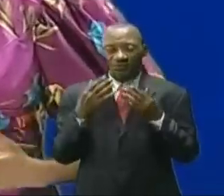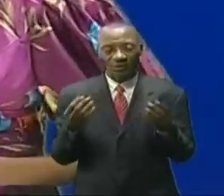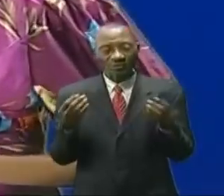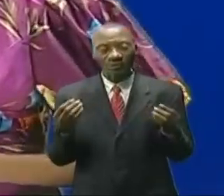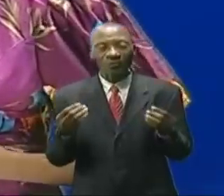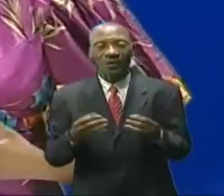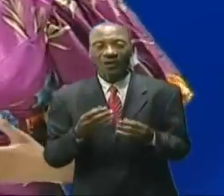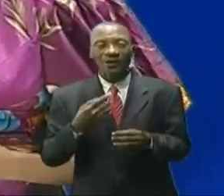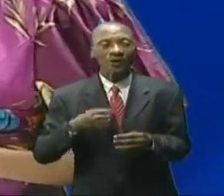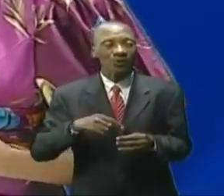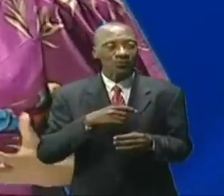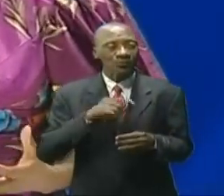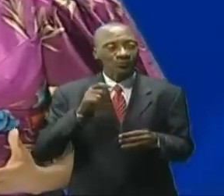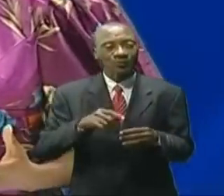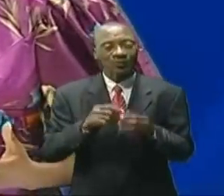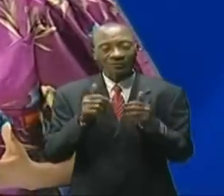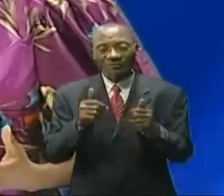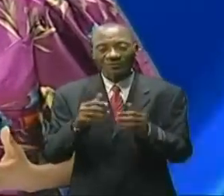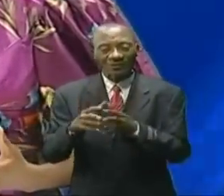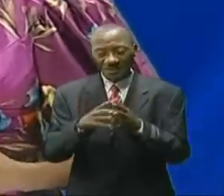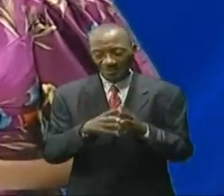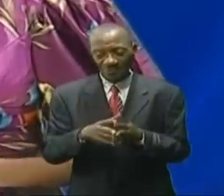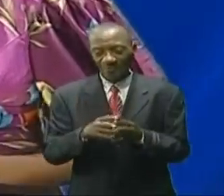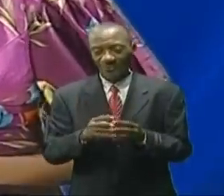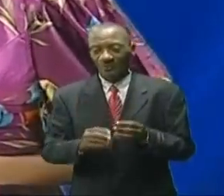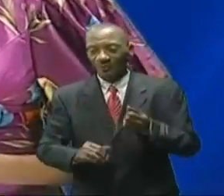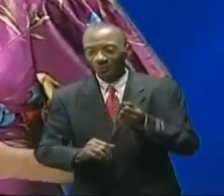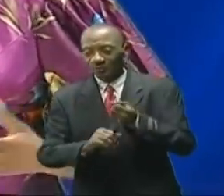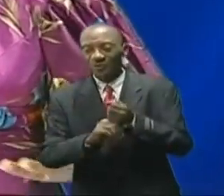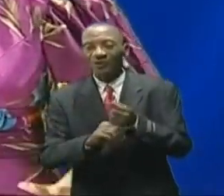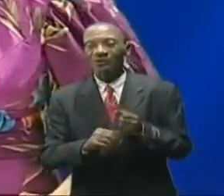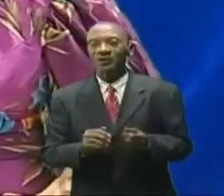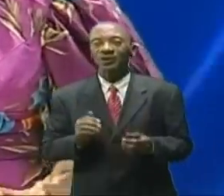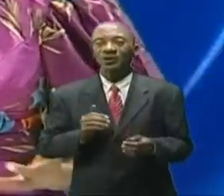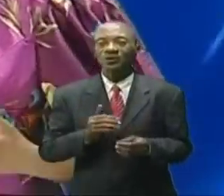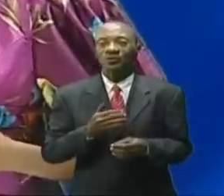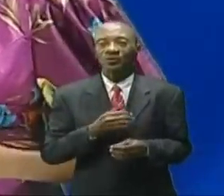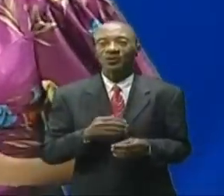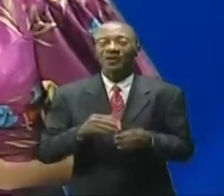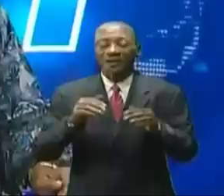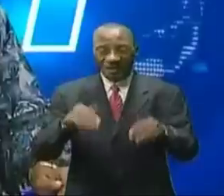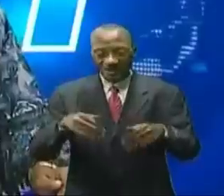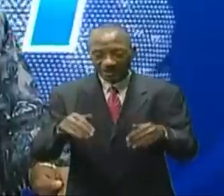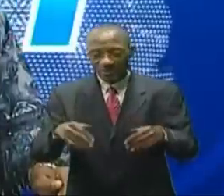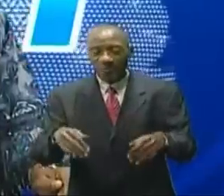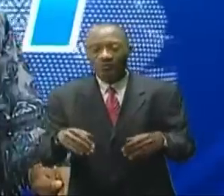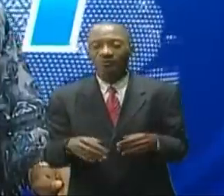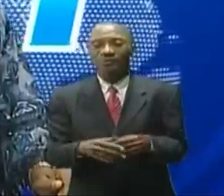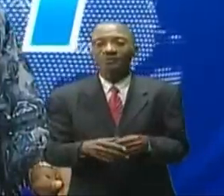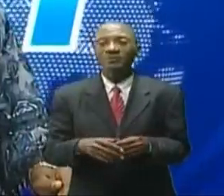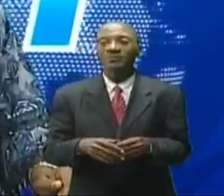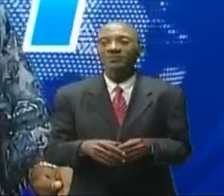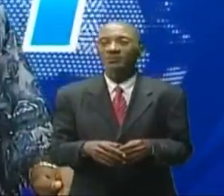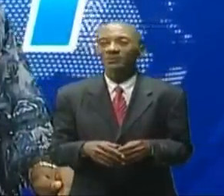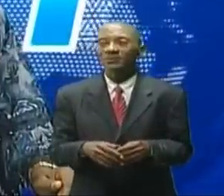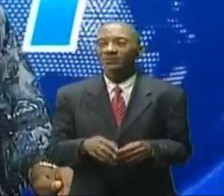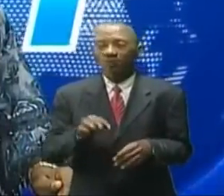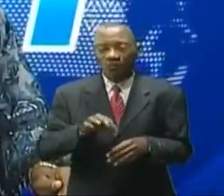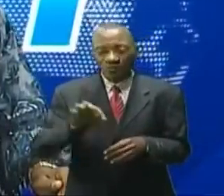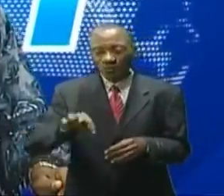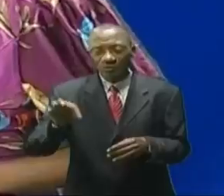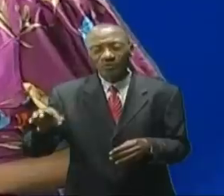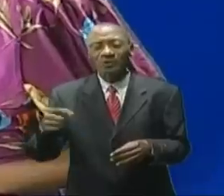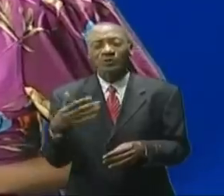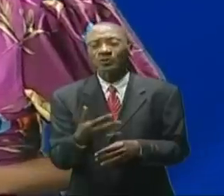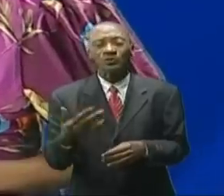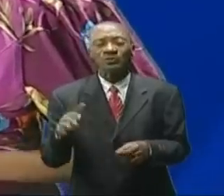courtisane, on va dire la. Elle a eu beaucoup de prétendants, notamment le prétendant colonial dont je parle dans le psaume. Elle a eu ses propres